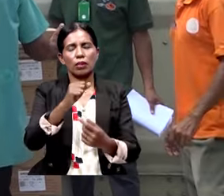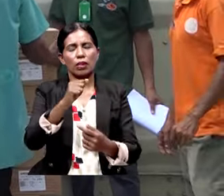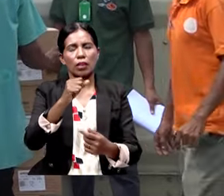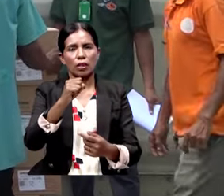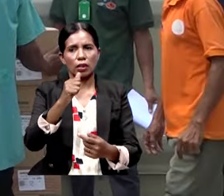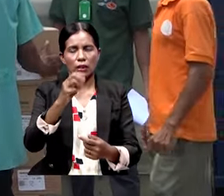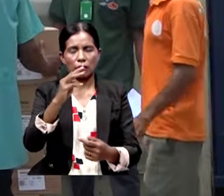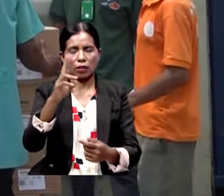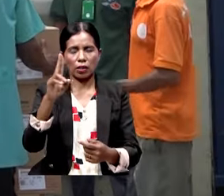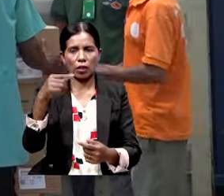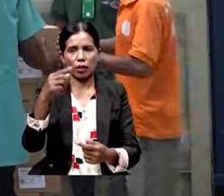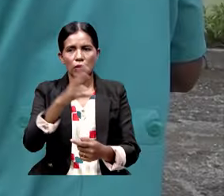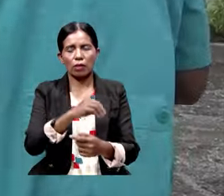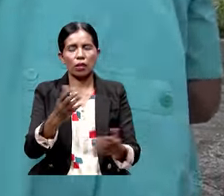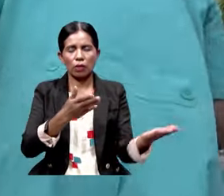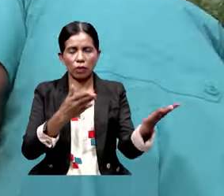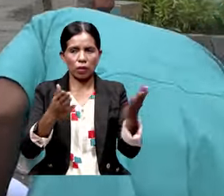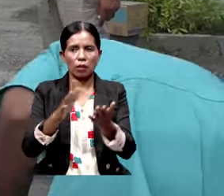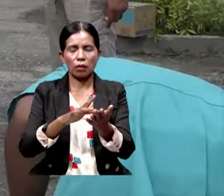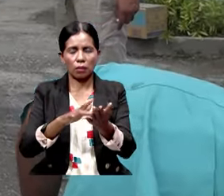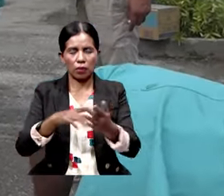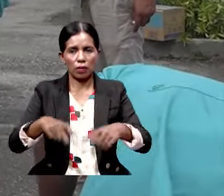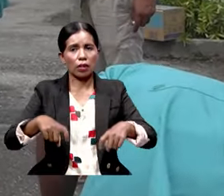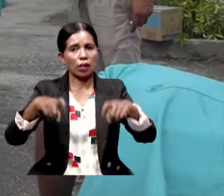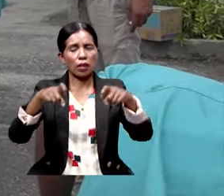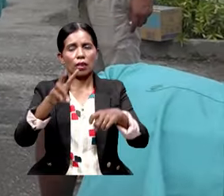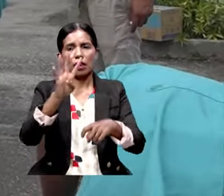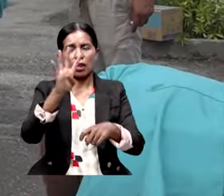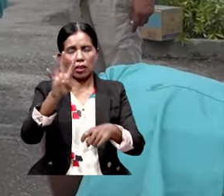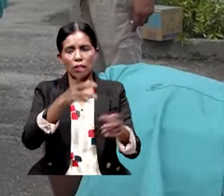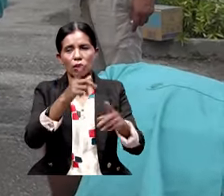tamatanai moro kontentor hat iha fulanoin Selina Lopez Dilma Suzeti GMN.